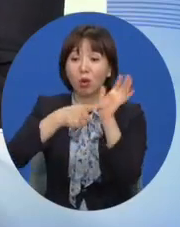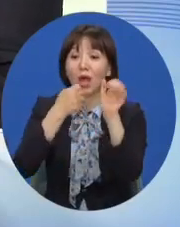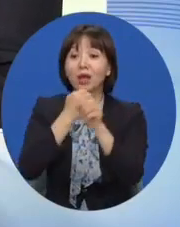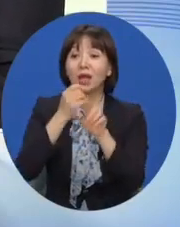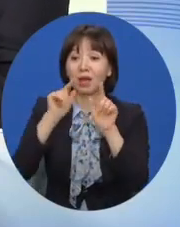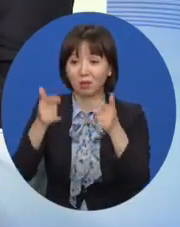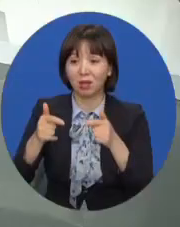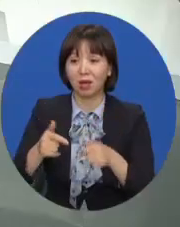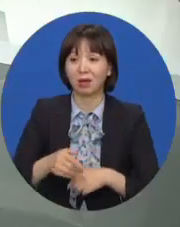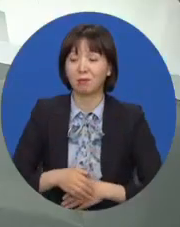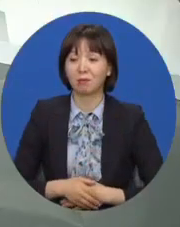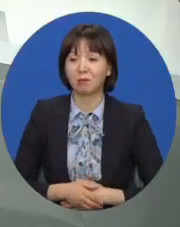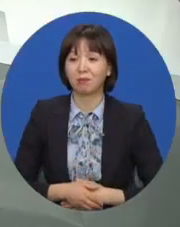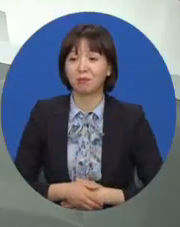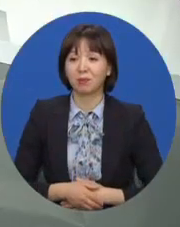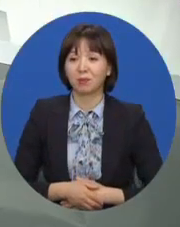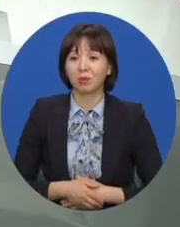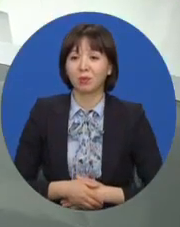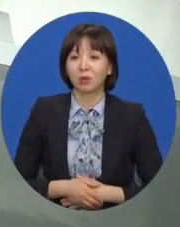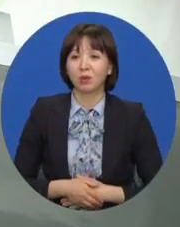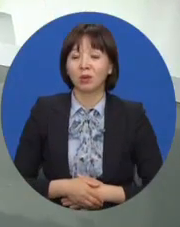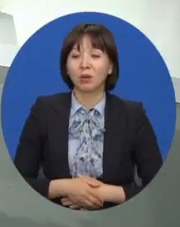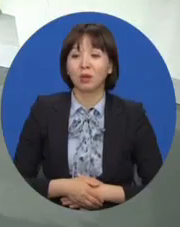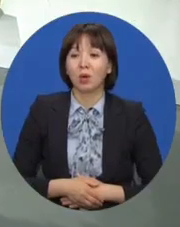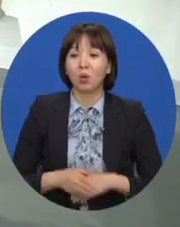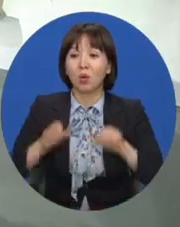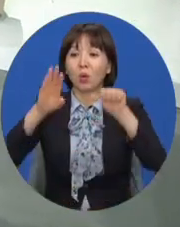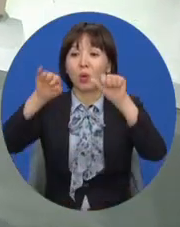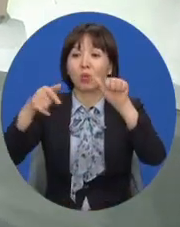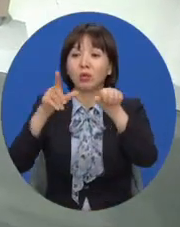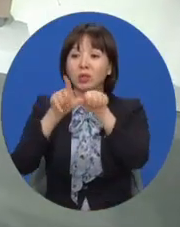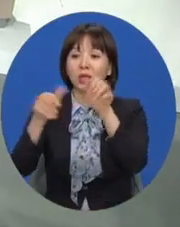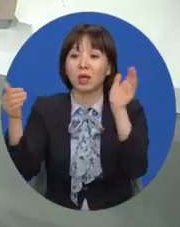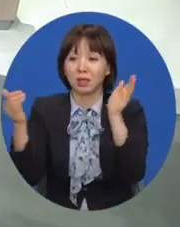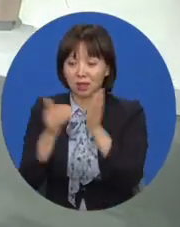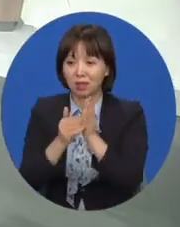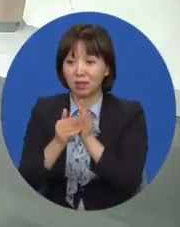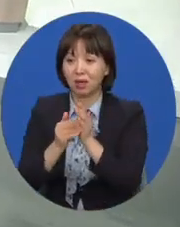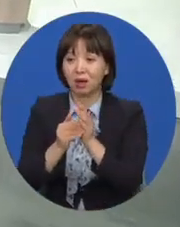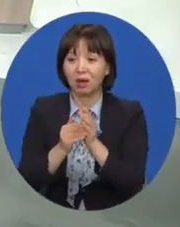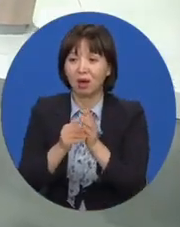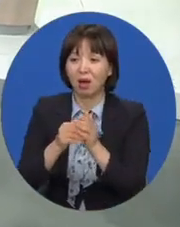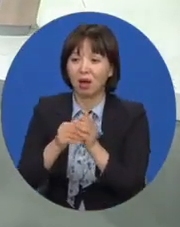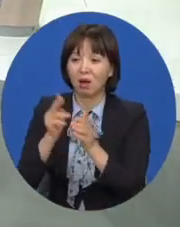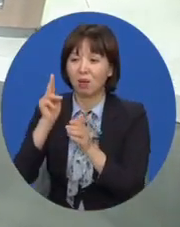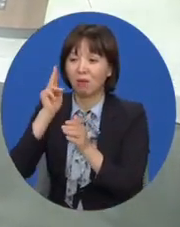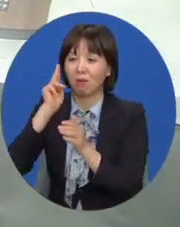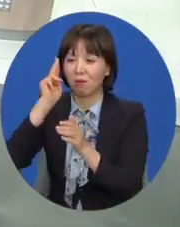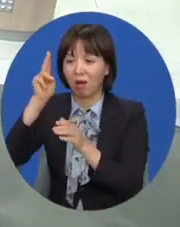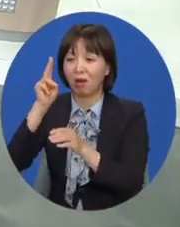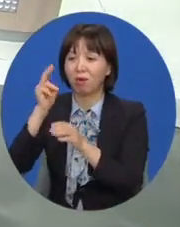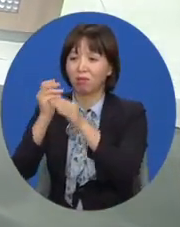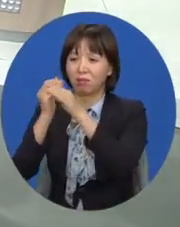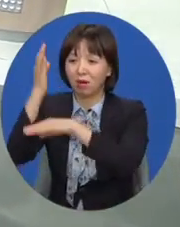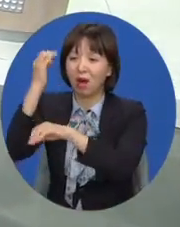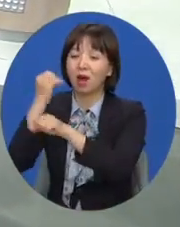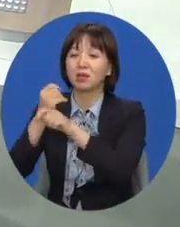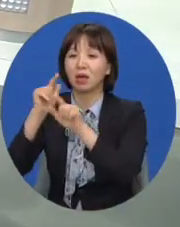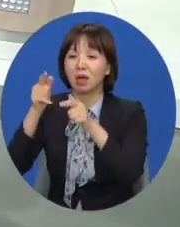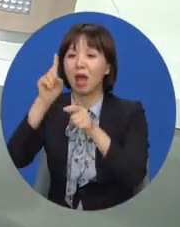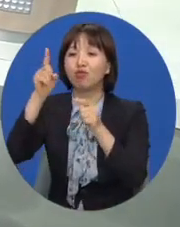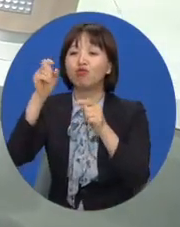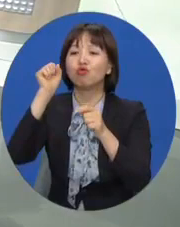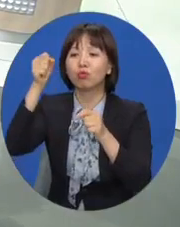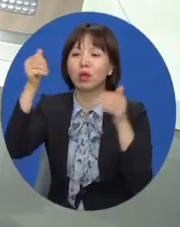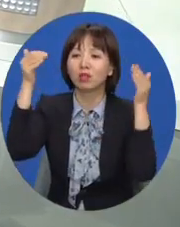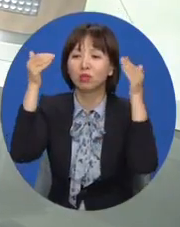똑바로 알고 얘기하세요. 네. 네. 이렇게 5분의 시간이 지났습니다. 과열되지 않도록 아까도 말씀드렸습니다. 한 후보에게 집중되지 않도록 좀